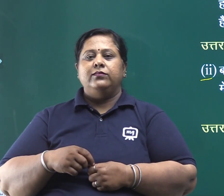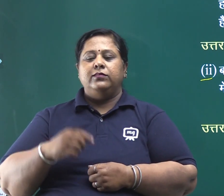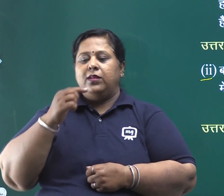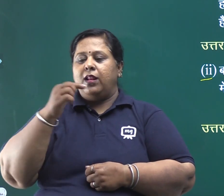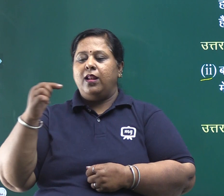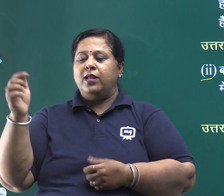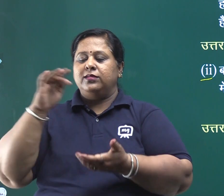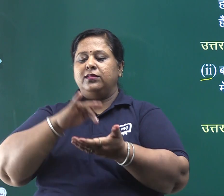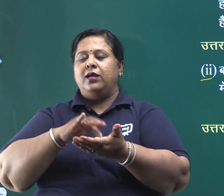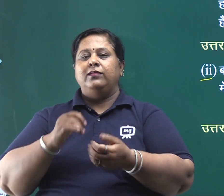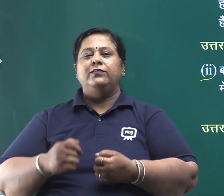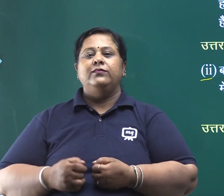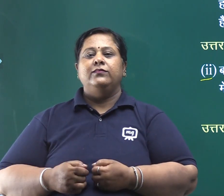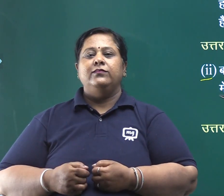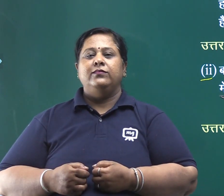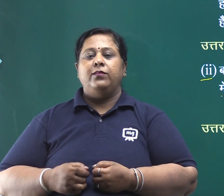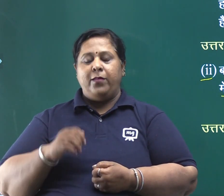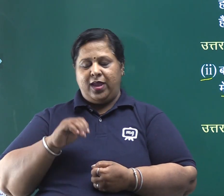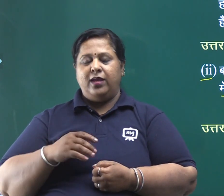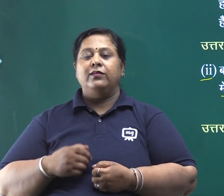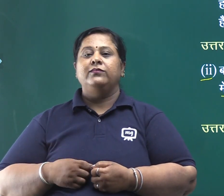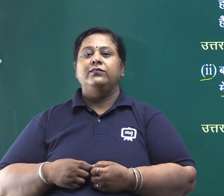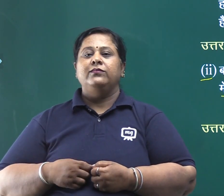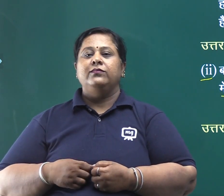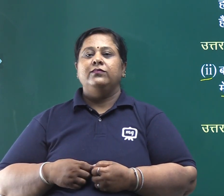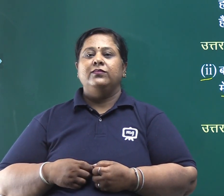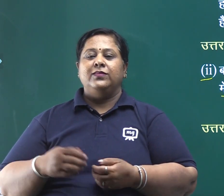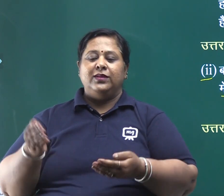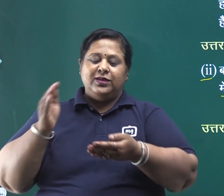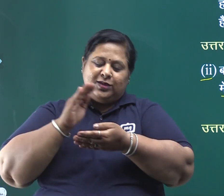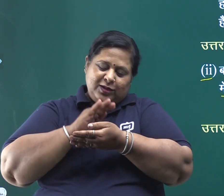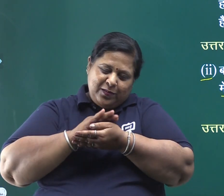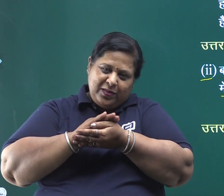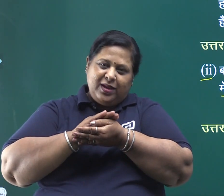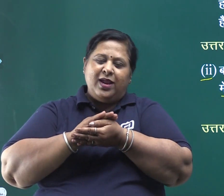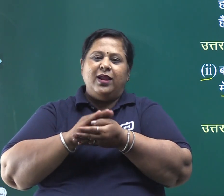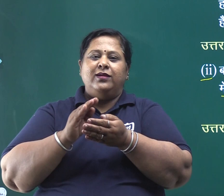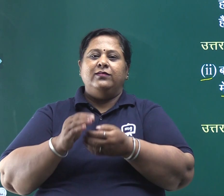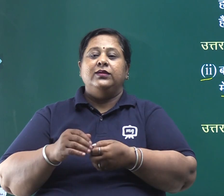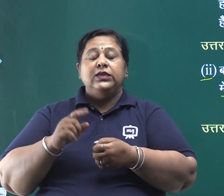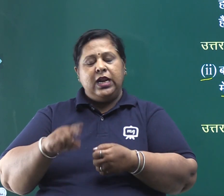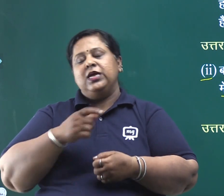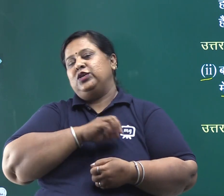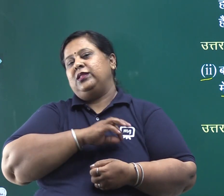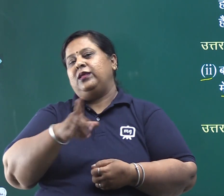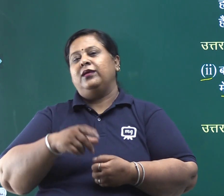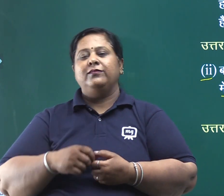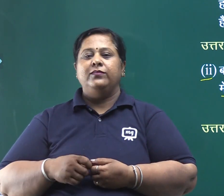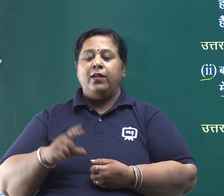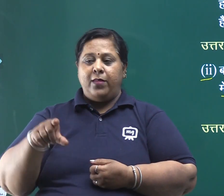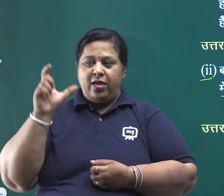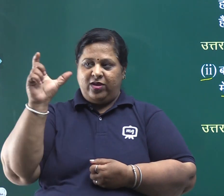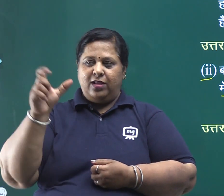रिक्त स्थान में छिपी रहना चाहती है।